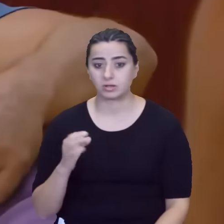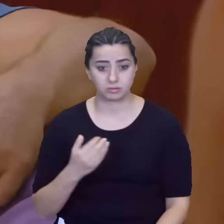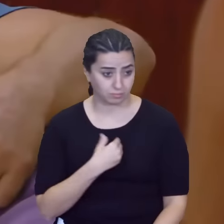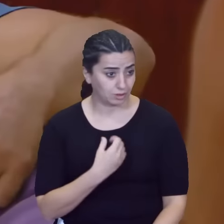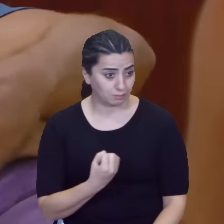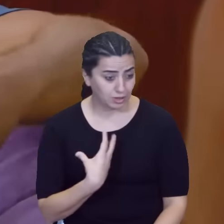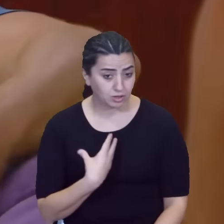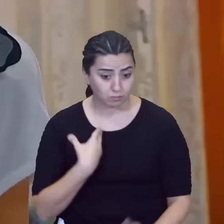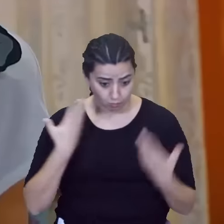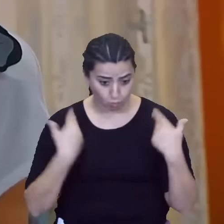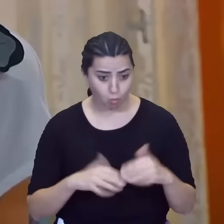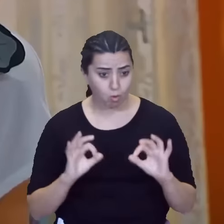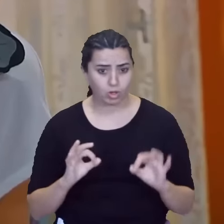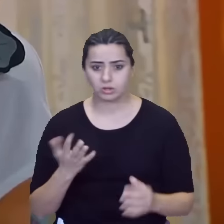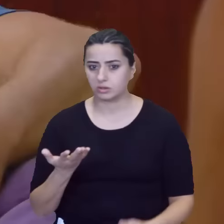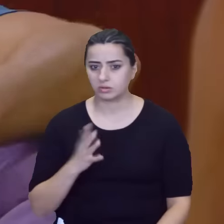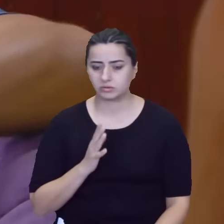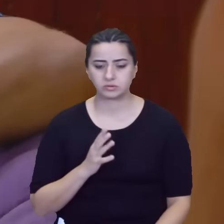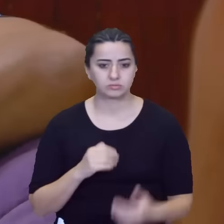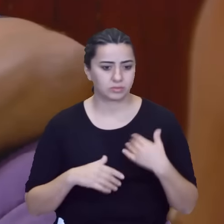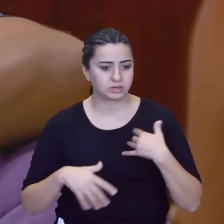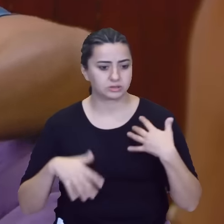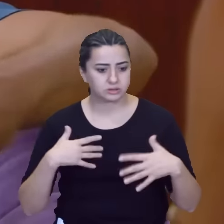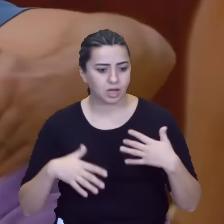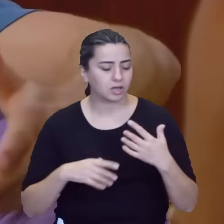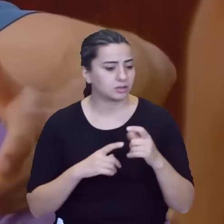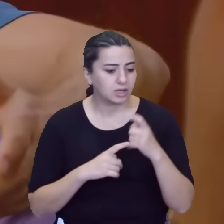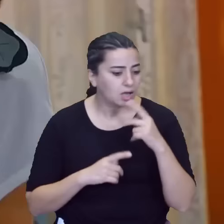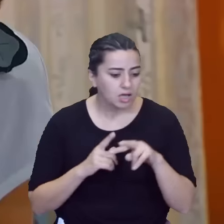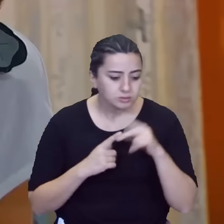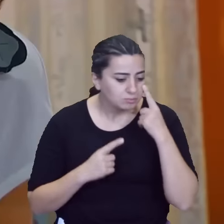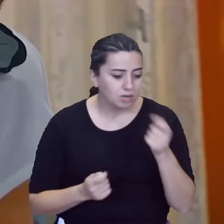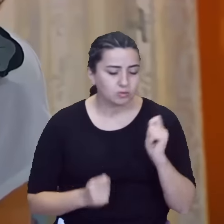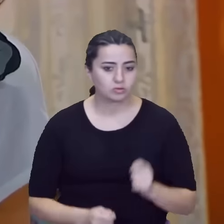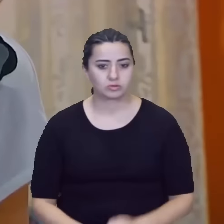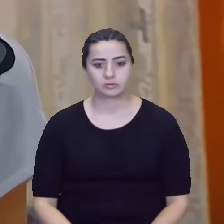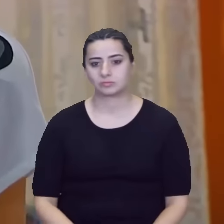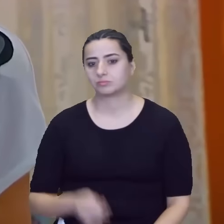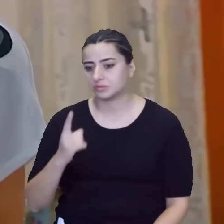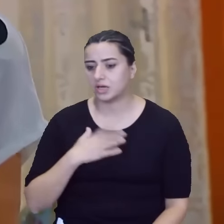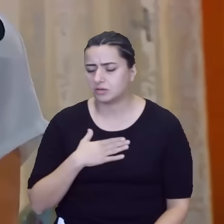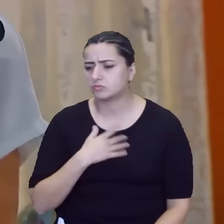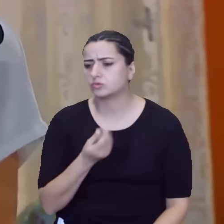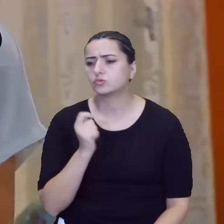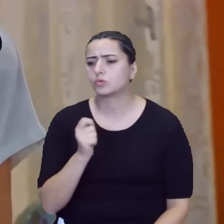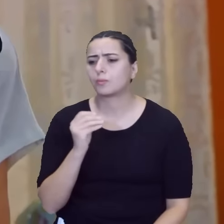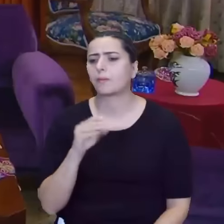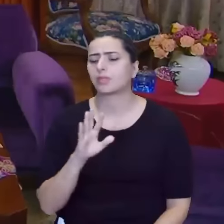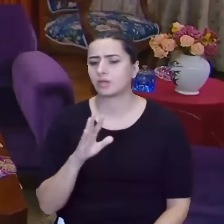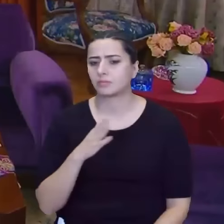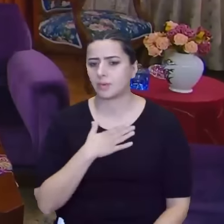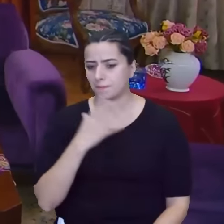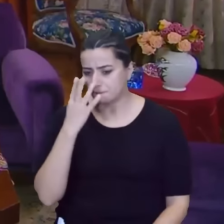Bana bırakıyorsun? Evet. Bu halimle. Ne var halinde? Ya ben sakat halimle Aslı'ya nasıl bakarım Gülden? Bir tanem, Aslı o kadar zor bir bebek değil. Ben